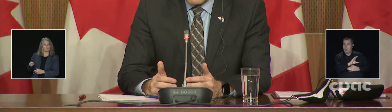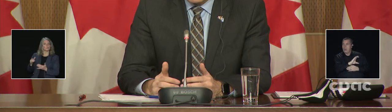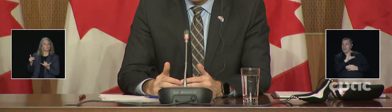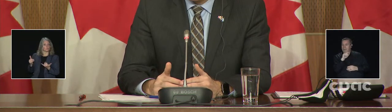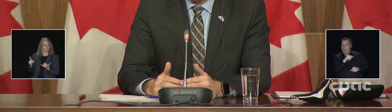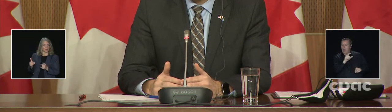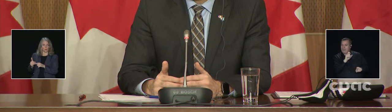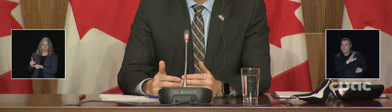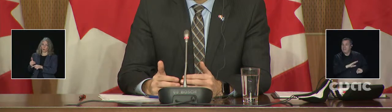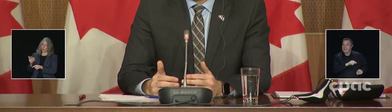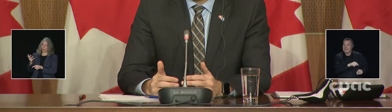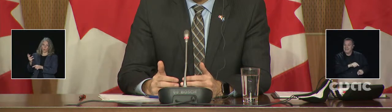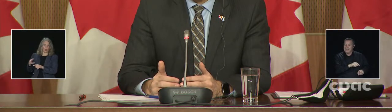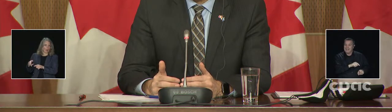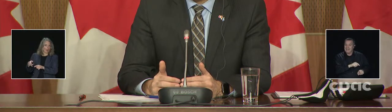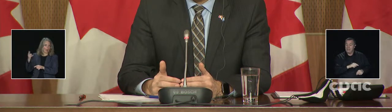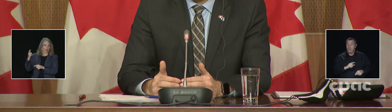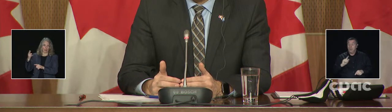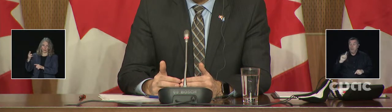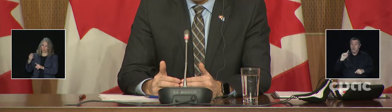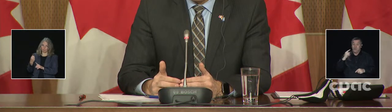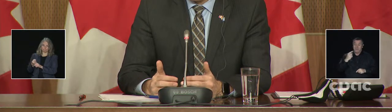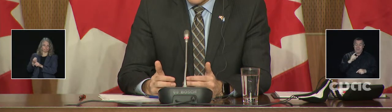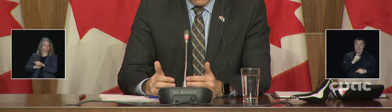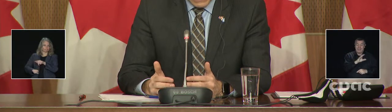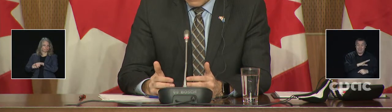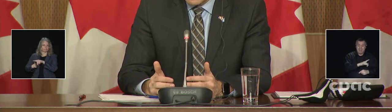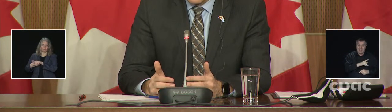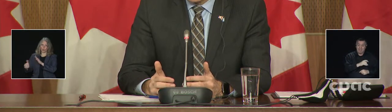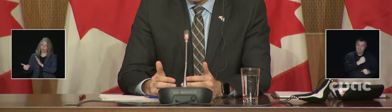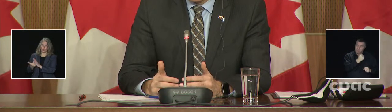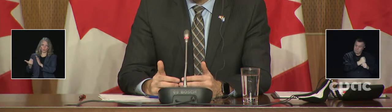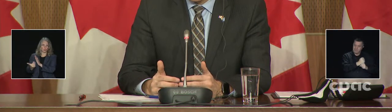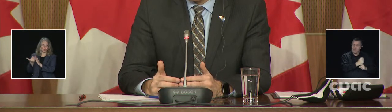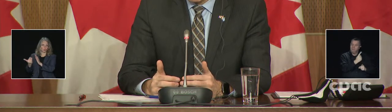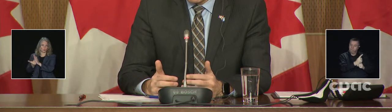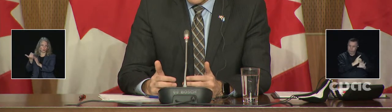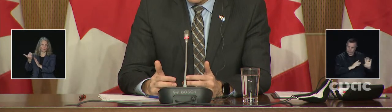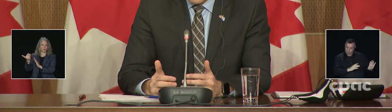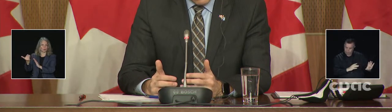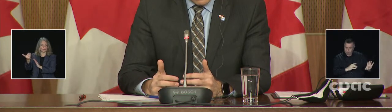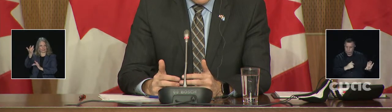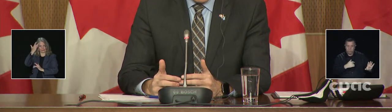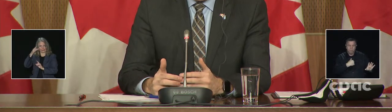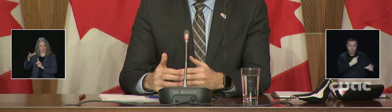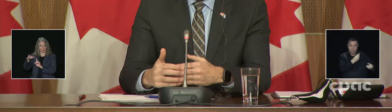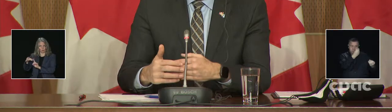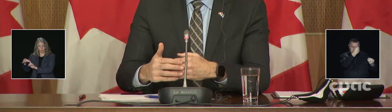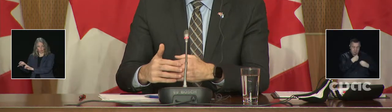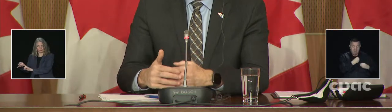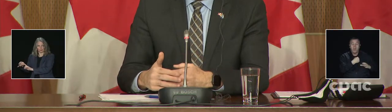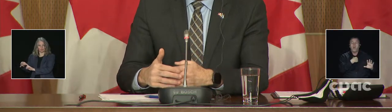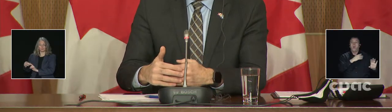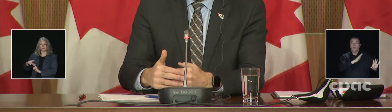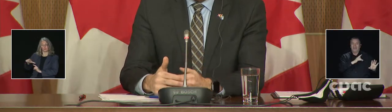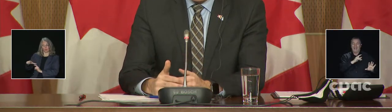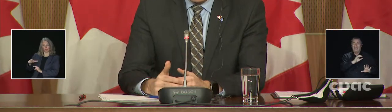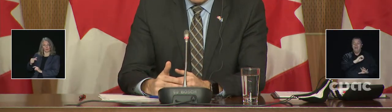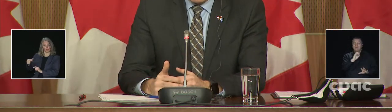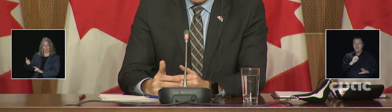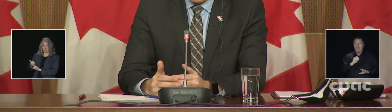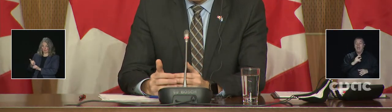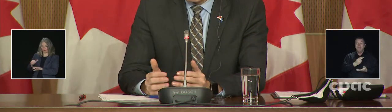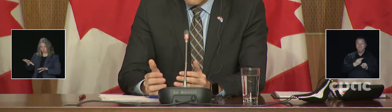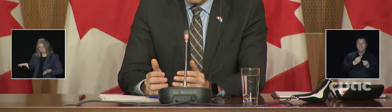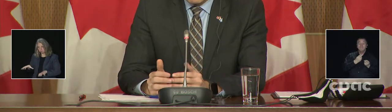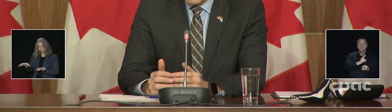pays. Le gouvernement du Québec fait son travail correctement. Nous rassure en nous disant que le taux